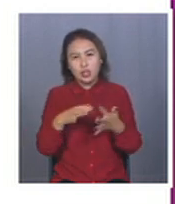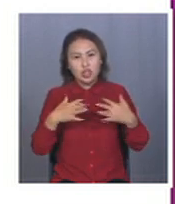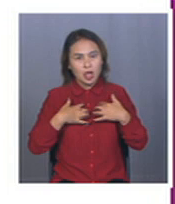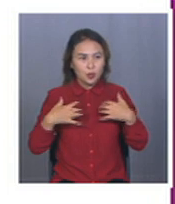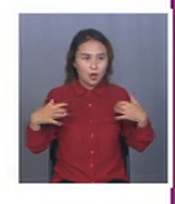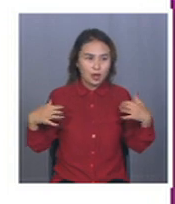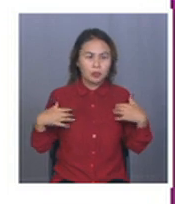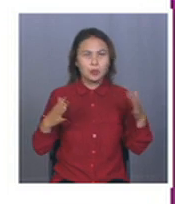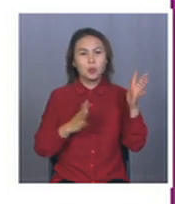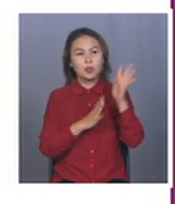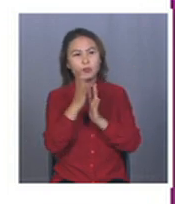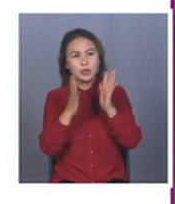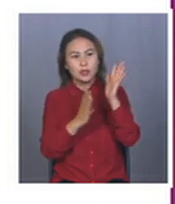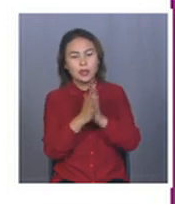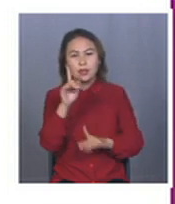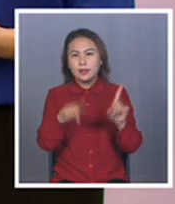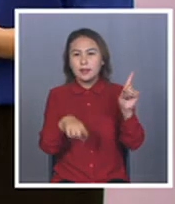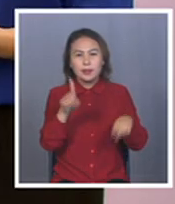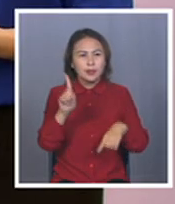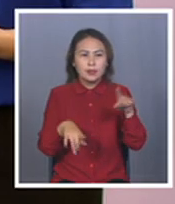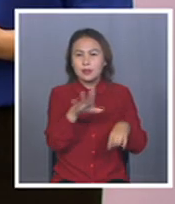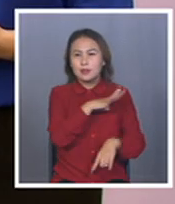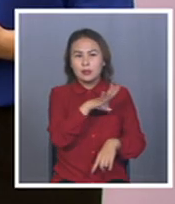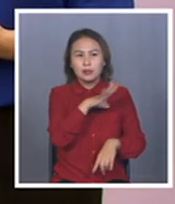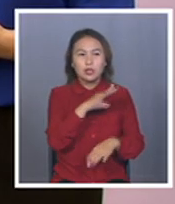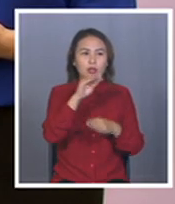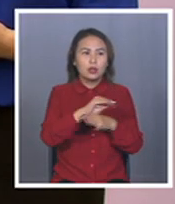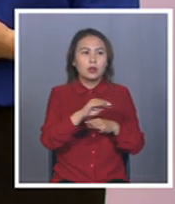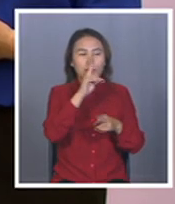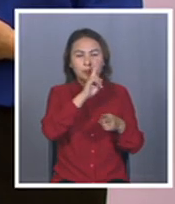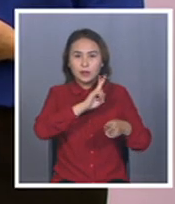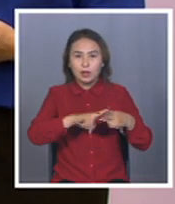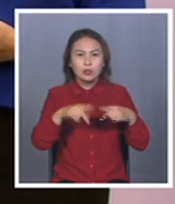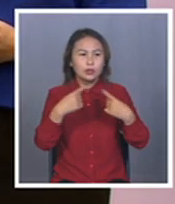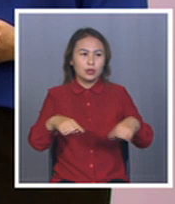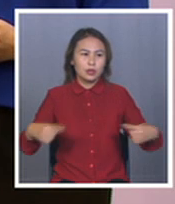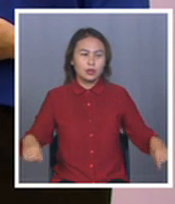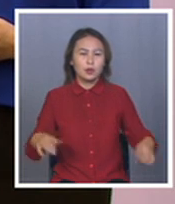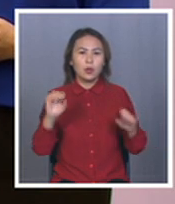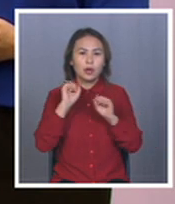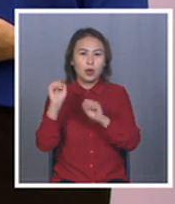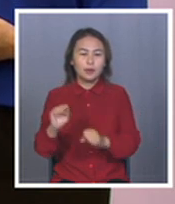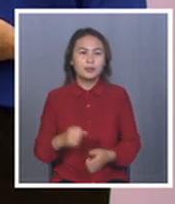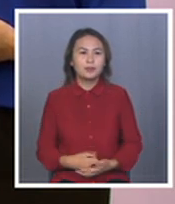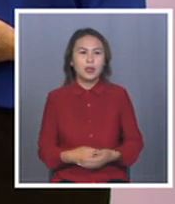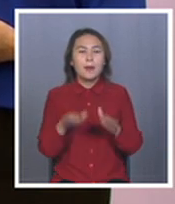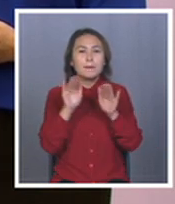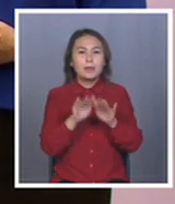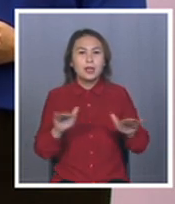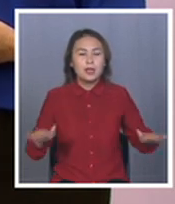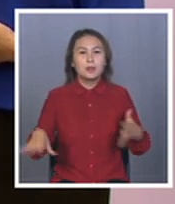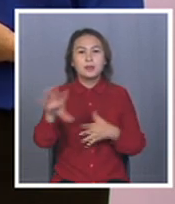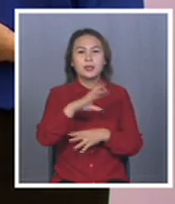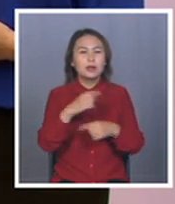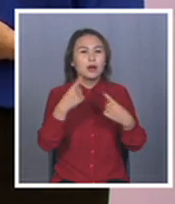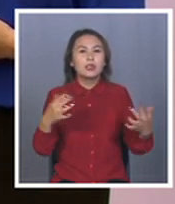мен өсімдіктердің сирек кездесетін және құрып бара жатқан түрлерін қорғау. Балалар, елімізде неше